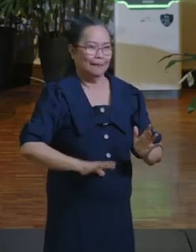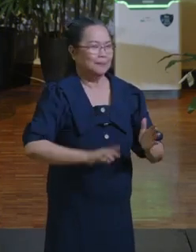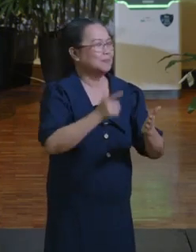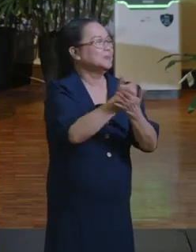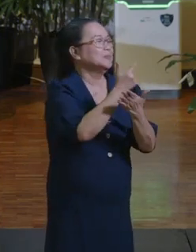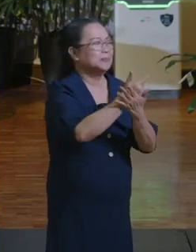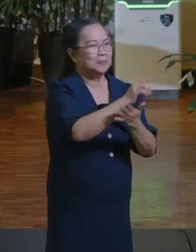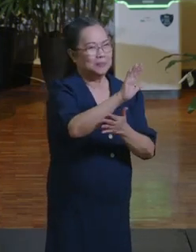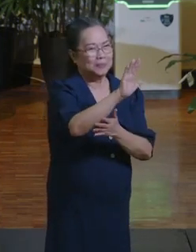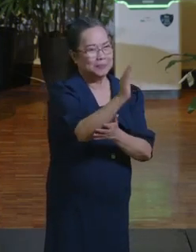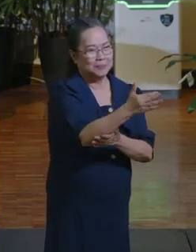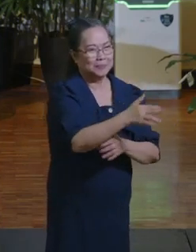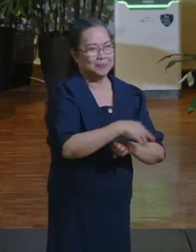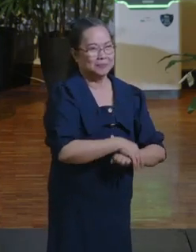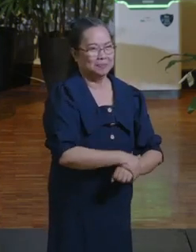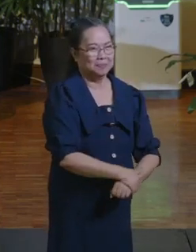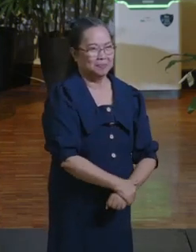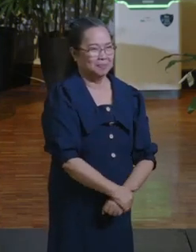gospel.